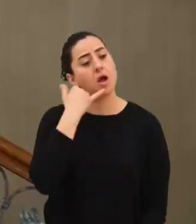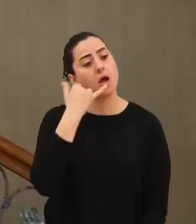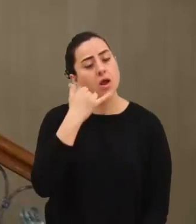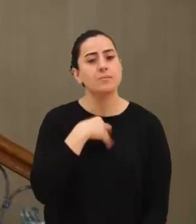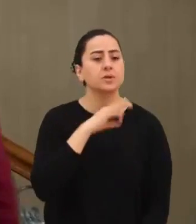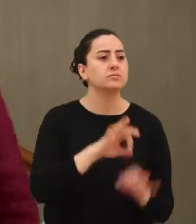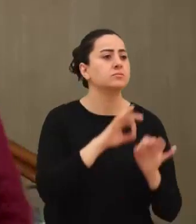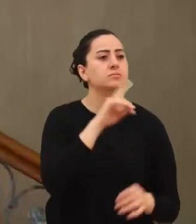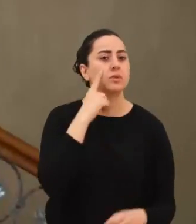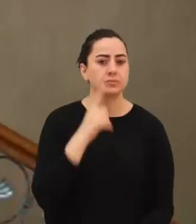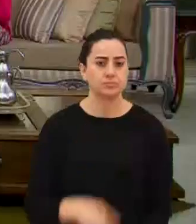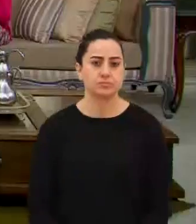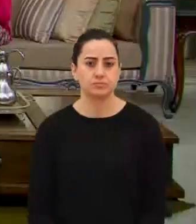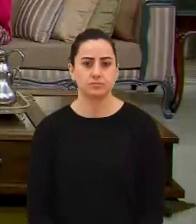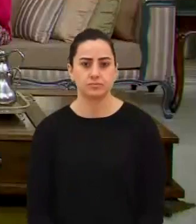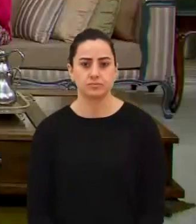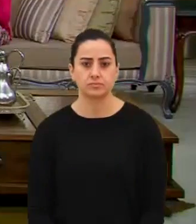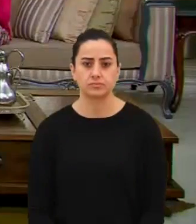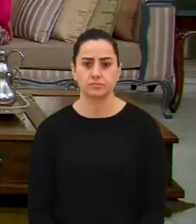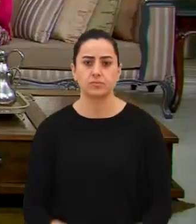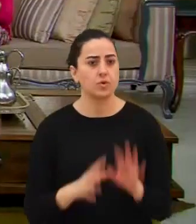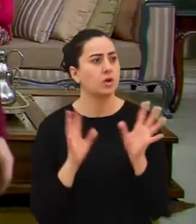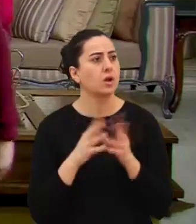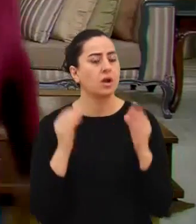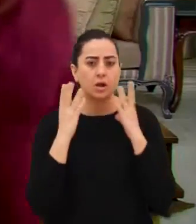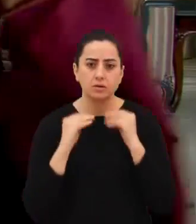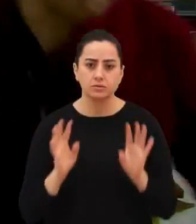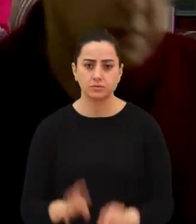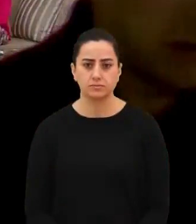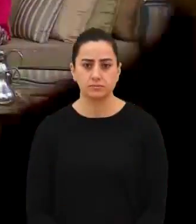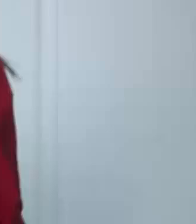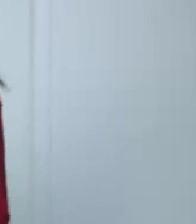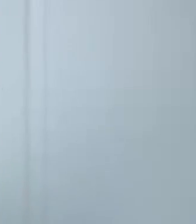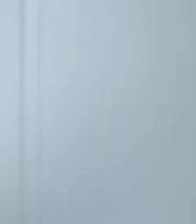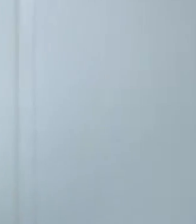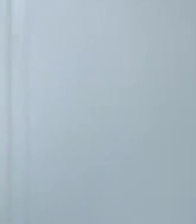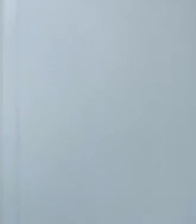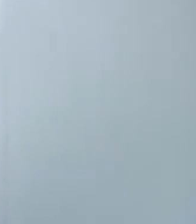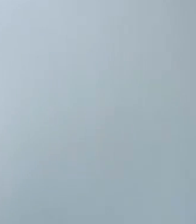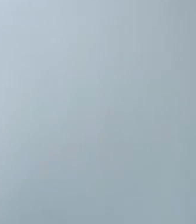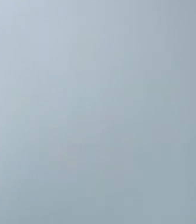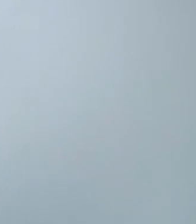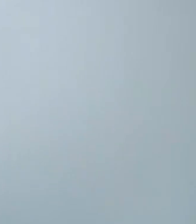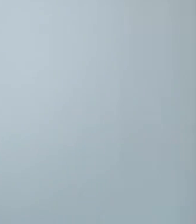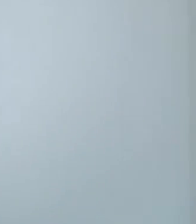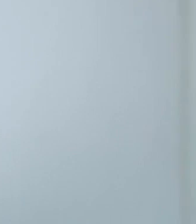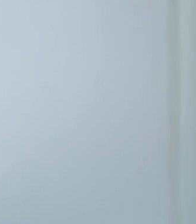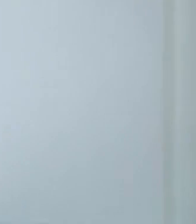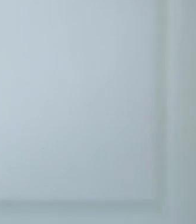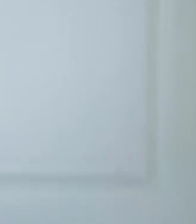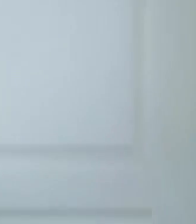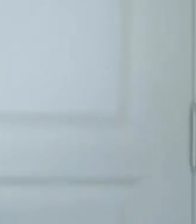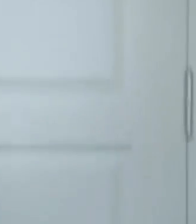gene bir bakayım sağa sola. Ya nereye kayboldu bu adam ya? Nazlı sıkıntıyla volta atıyor. Ramin kapının